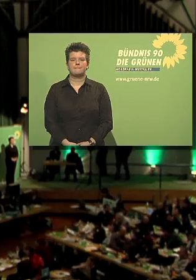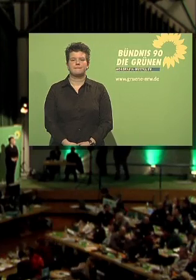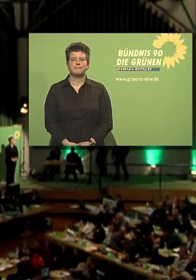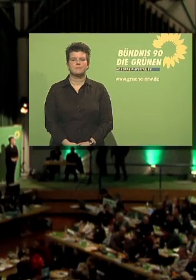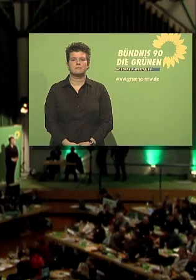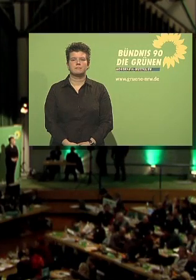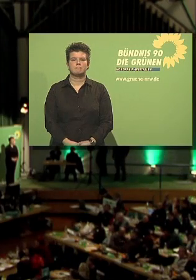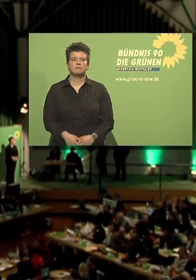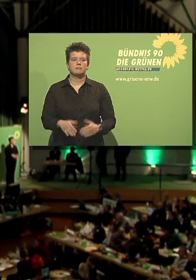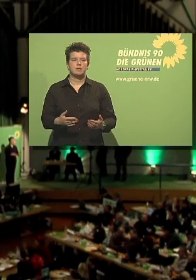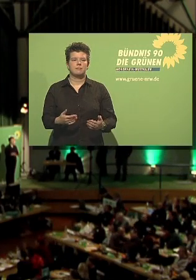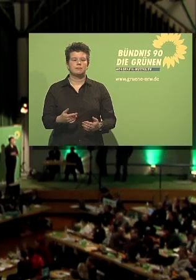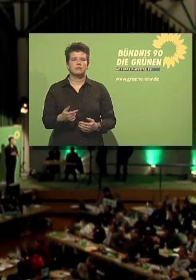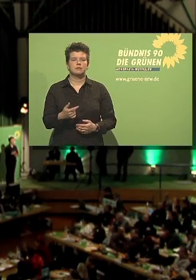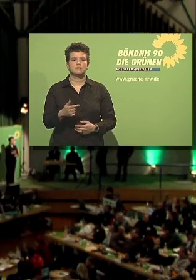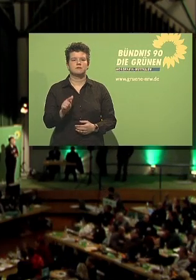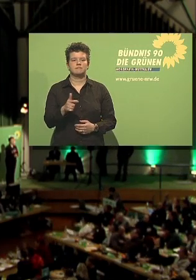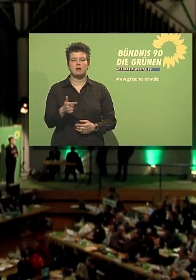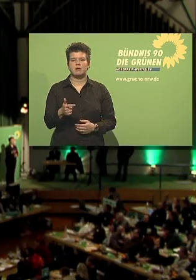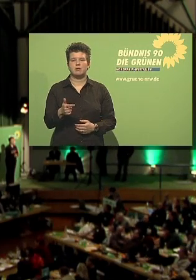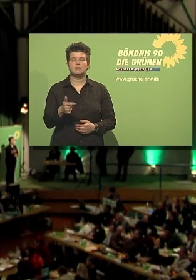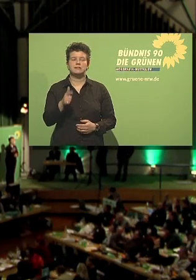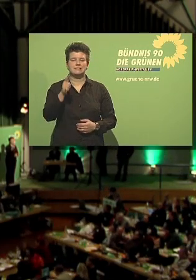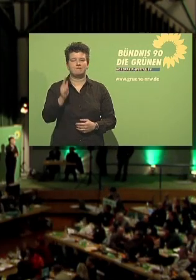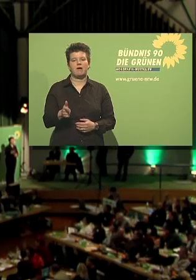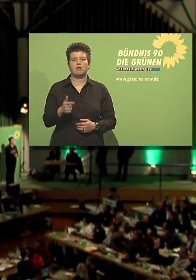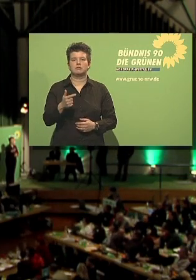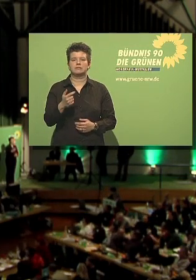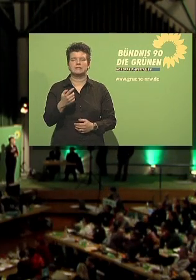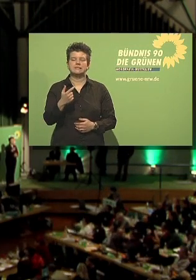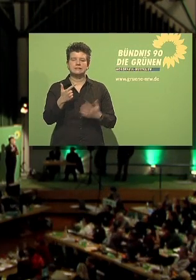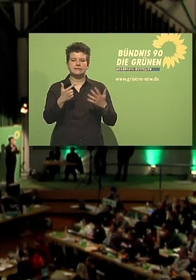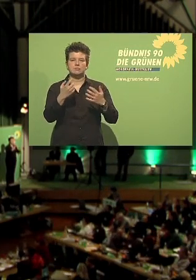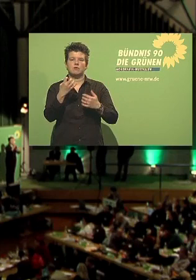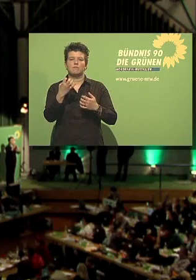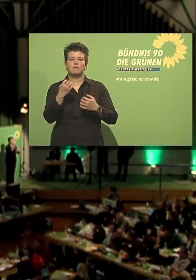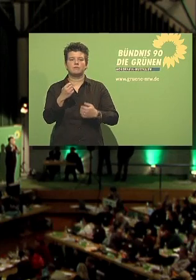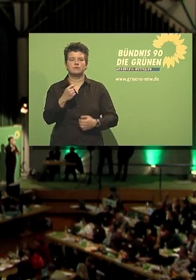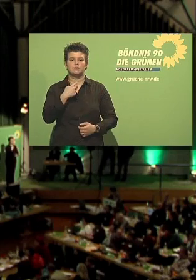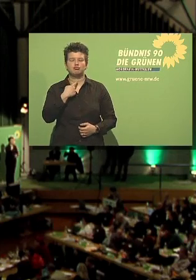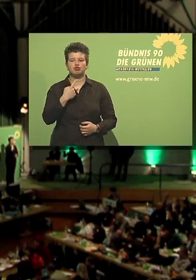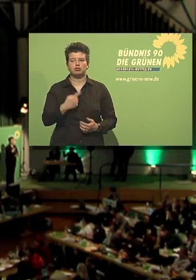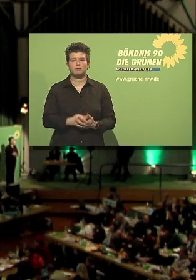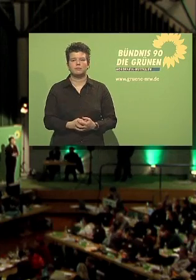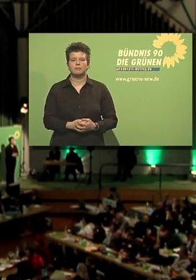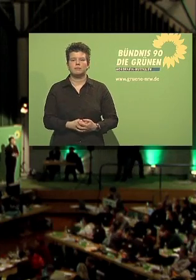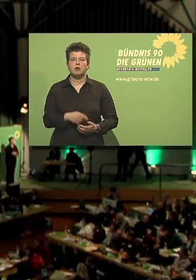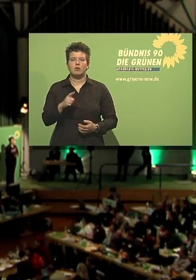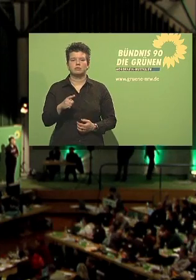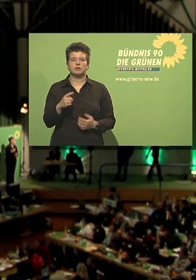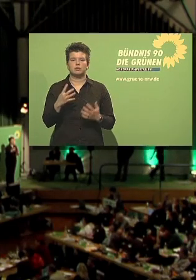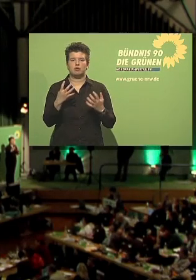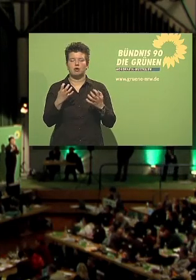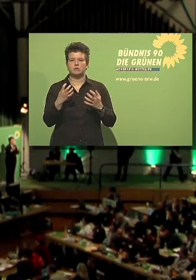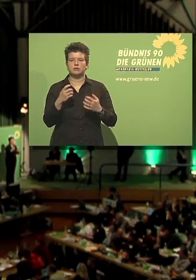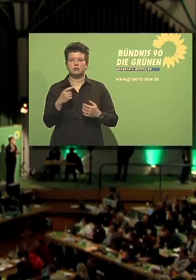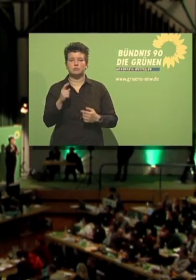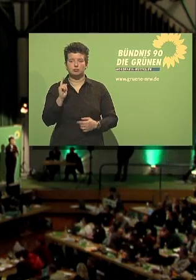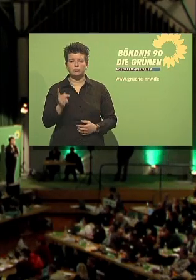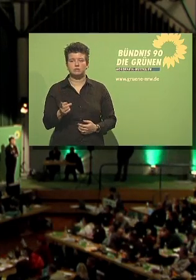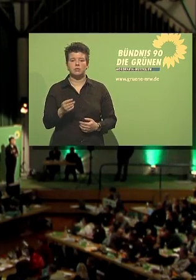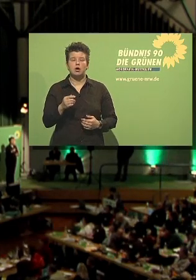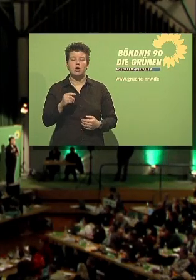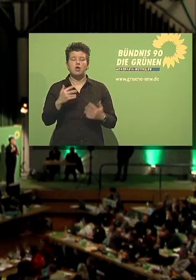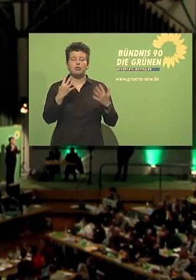Es gab 257 abgegebene Stimmen, 129 wäre das Quorum gewesen. Es gab 9